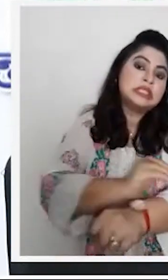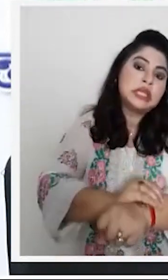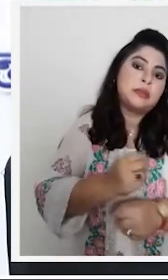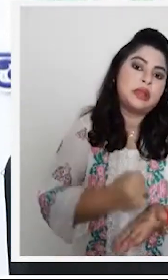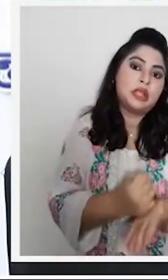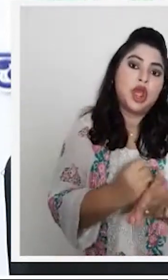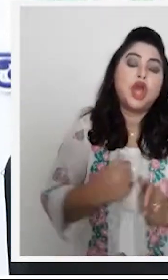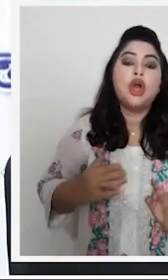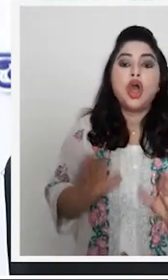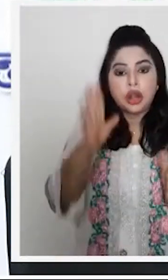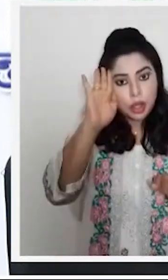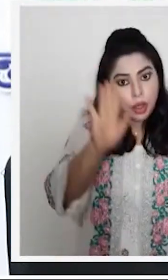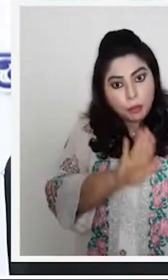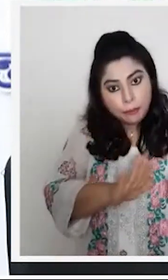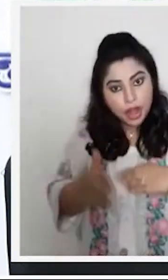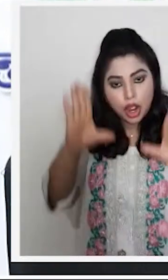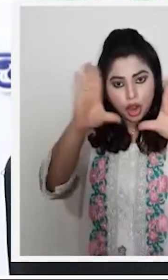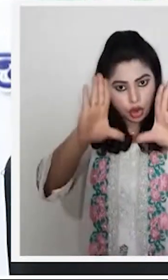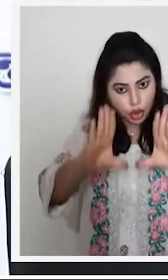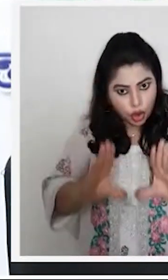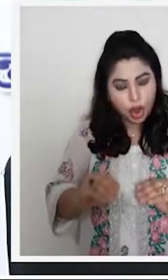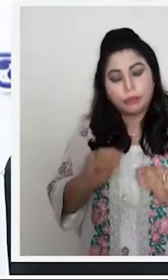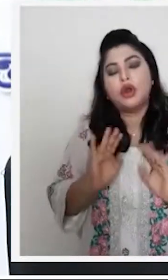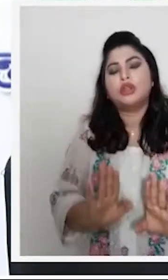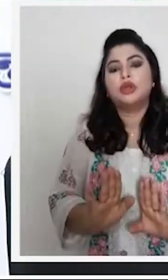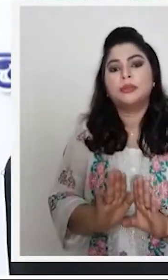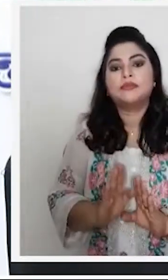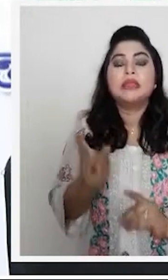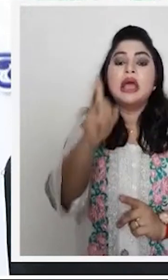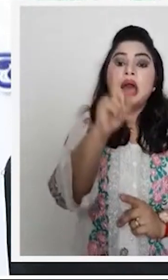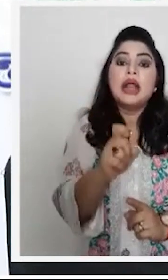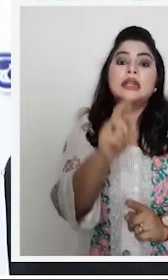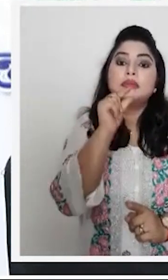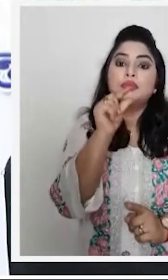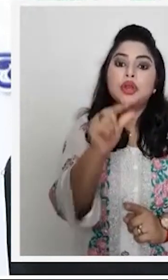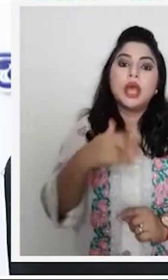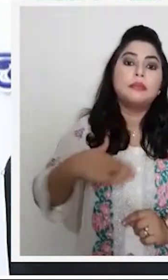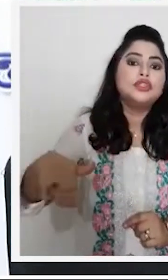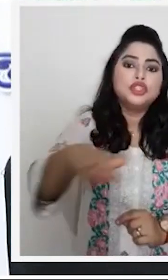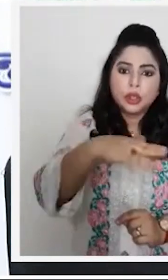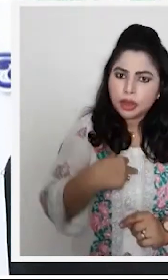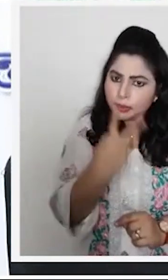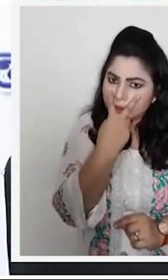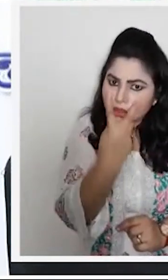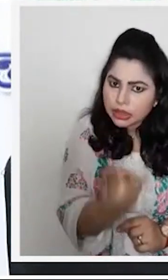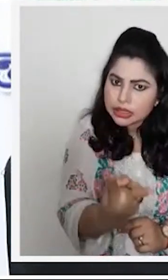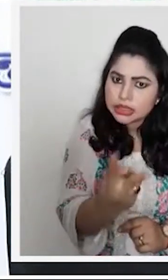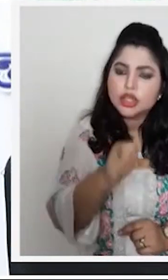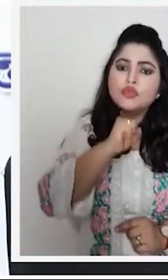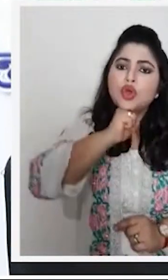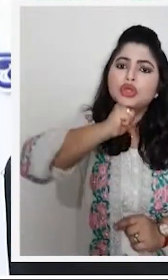দ্রুত চিকিৎসা দিন। যে কোনো মূল্যে আমাদের মৃত্যুর সংখ্যা হ্রাস করার জন্য সর্বাত্মক প্রচেষ্টা নিতেই